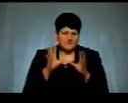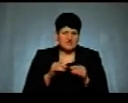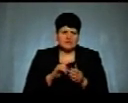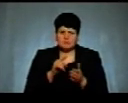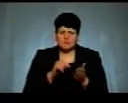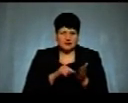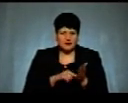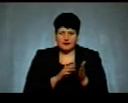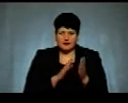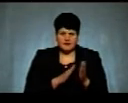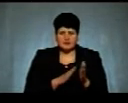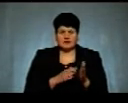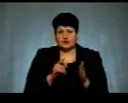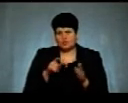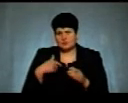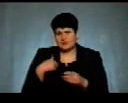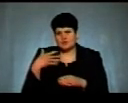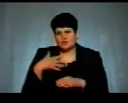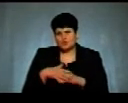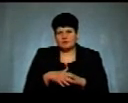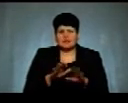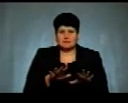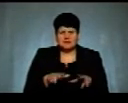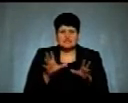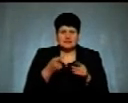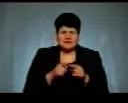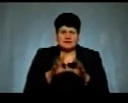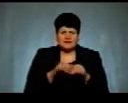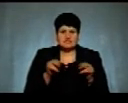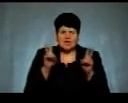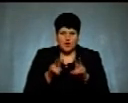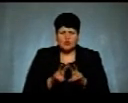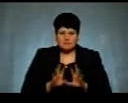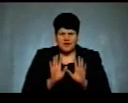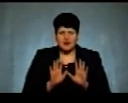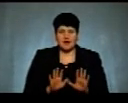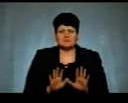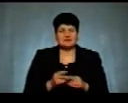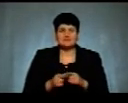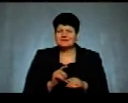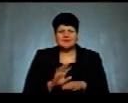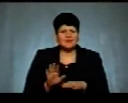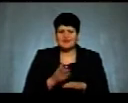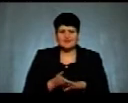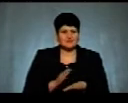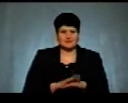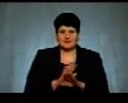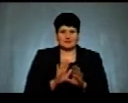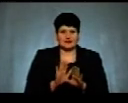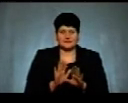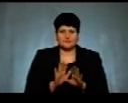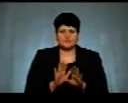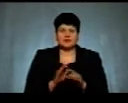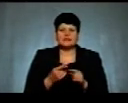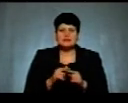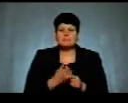думаю, мене розуміють люди. На місці ми це все розберемося з цим. Це не складне, саме складне –